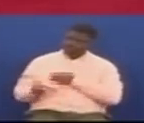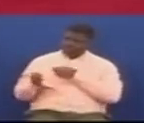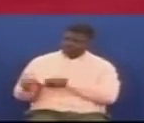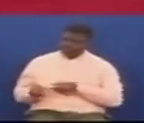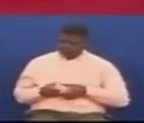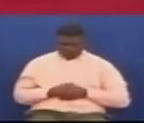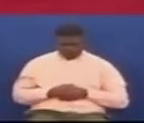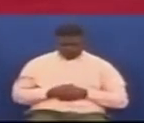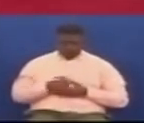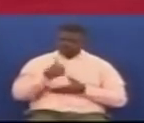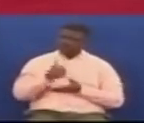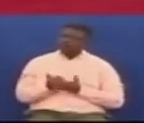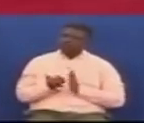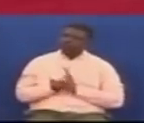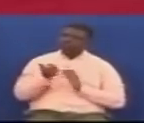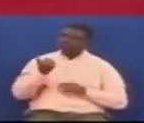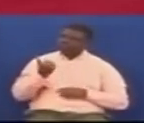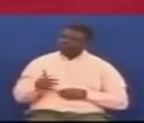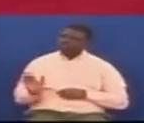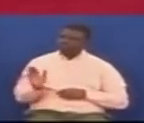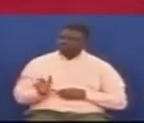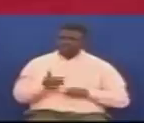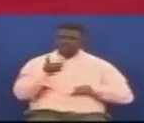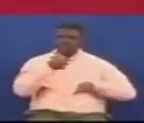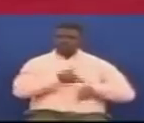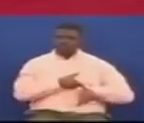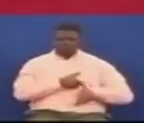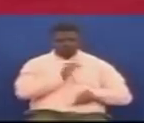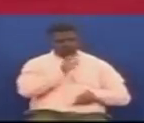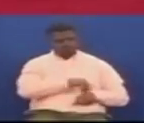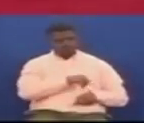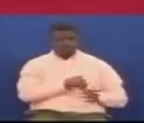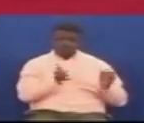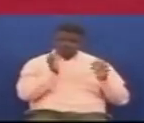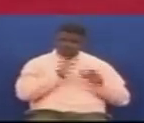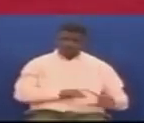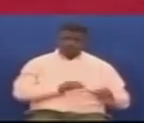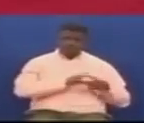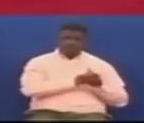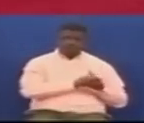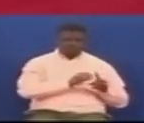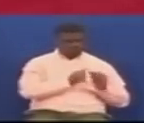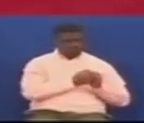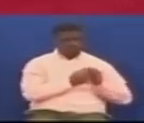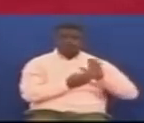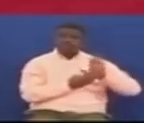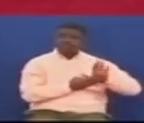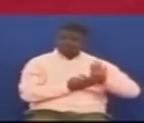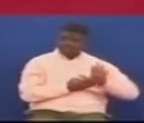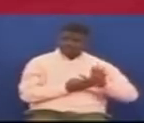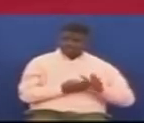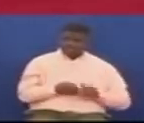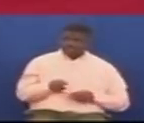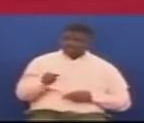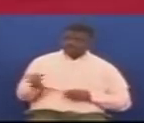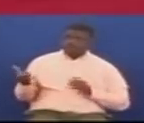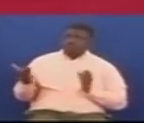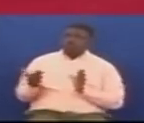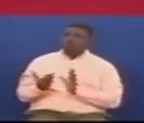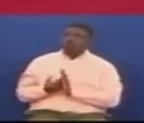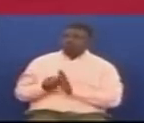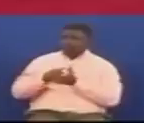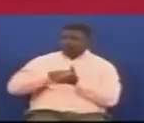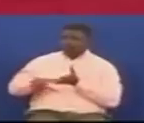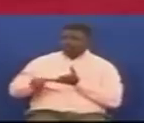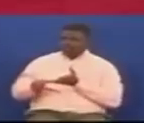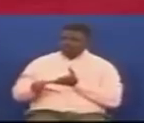nje. Mheshimiwa Spika, katika kipindi cha mwaka ulioishia Aprili 2019, urari wa jumla wa malipo ulikuwa